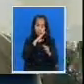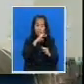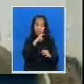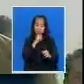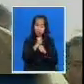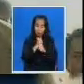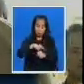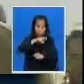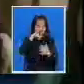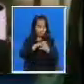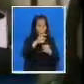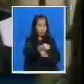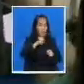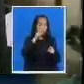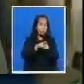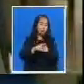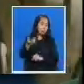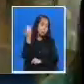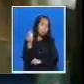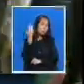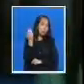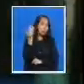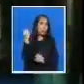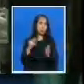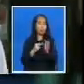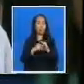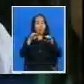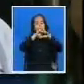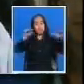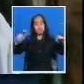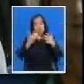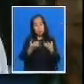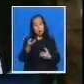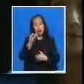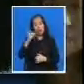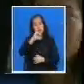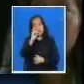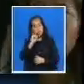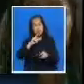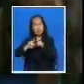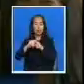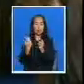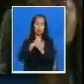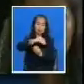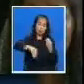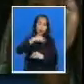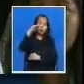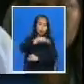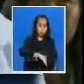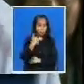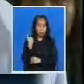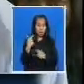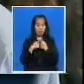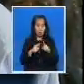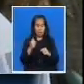ำการเกษตรแบบเดิมๆ ครับ นะฮะ ผลผลิตมันต่ำ มันก็ผลผลิต และคุณภาพก็ต่ำ รายได้ของเกษตรกรก็ต่ำ ครับ แต่โดยข้อเท็จจริ